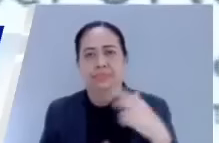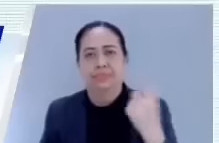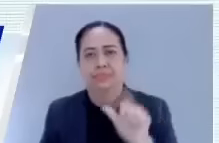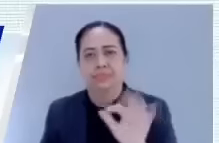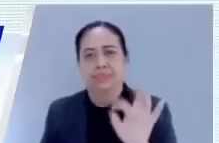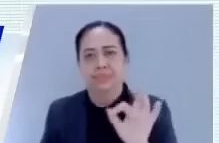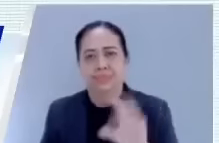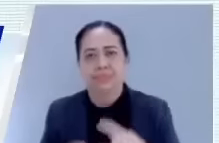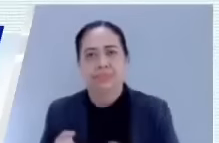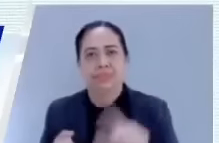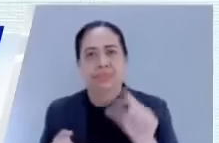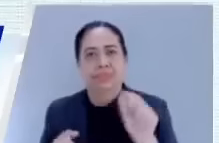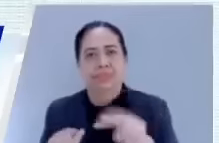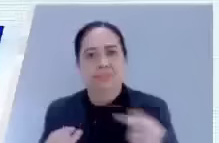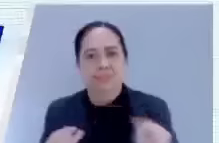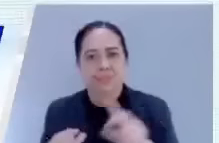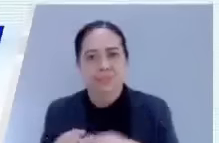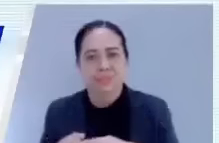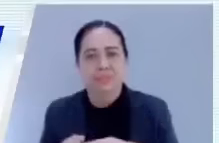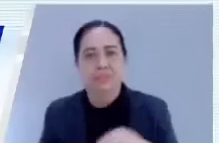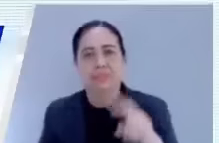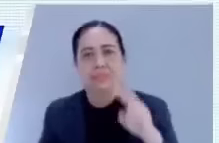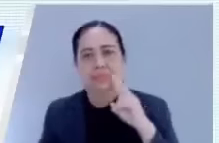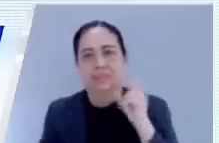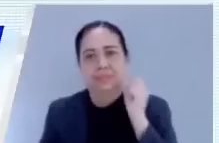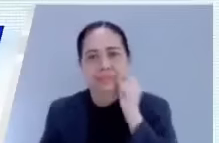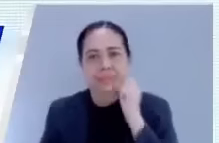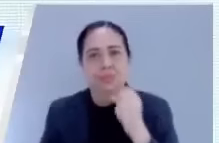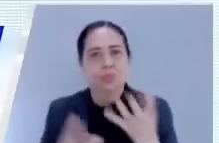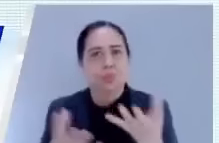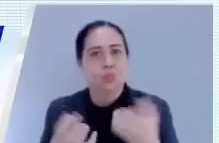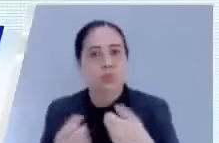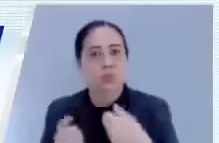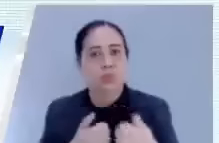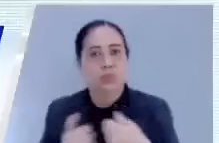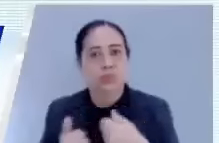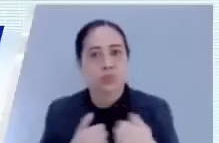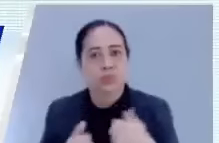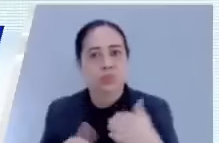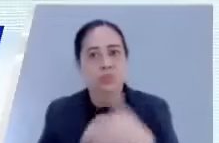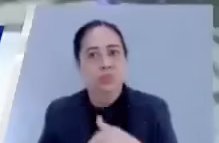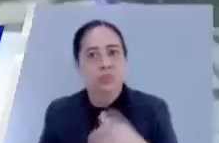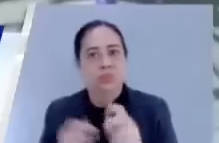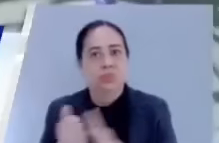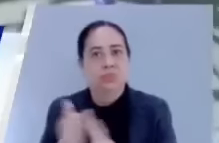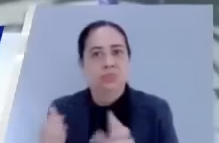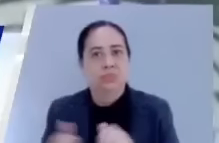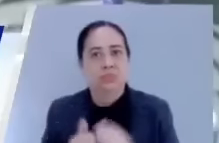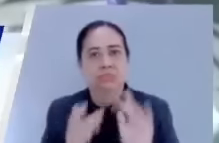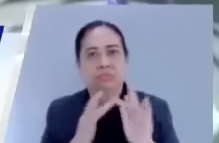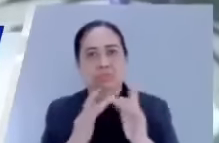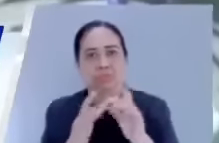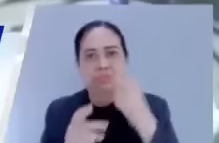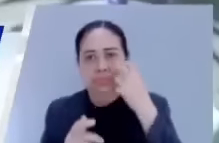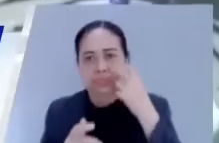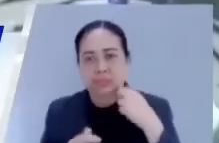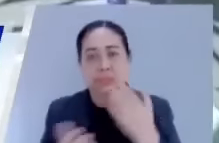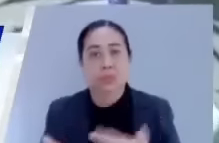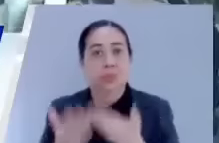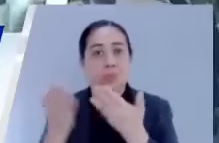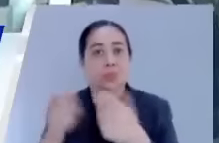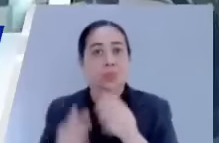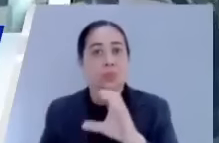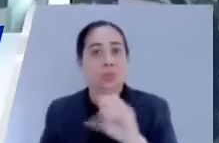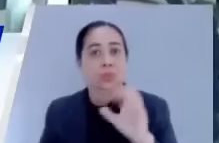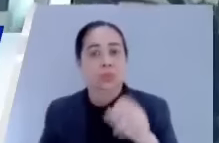2022. At si Virginia Sabit na gusto raw tumakbo matapos mabiktima ng cybercrime. Naghain din ng COC sina Wilson